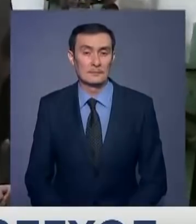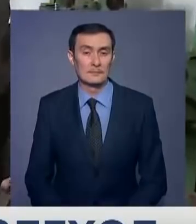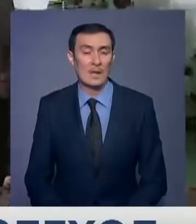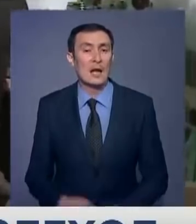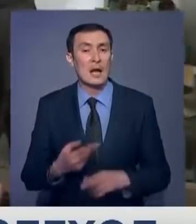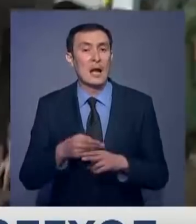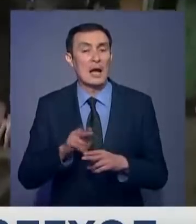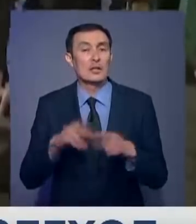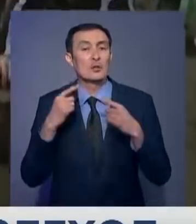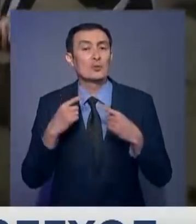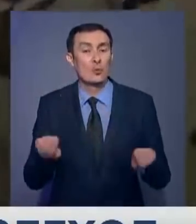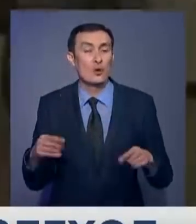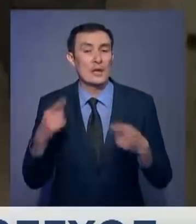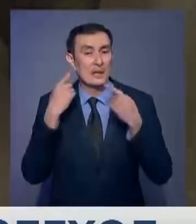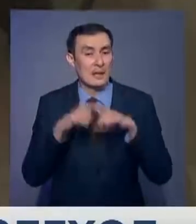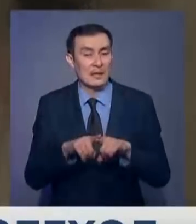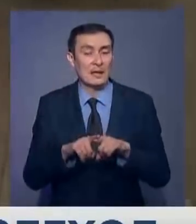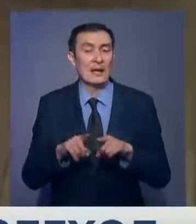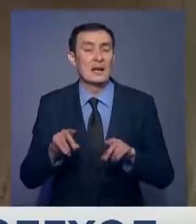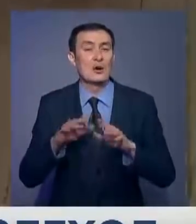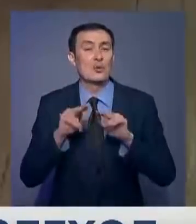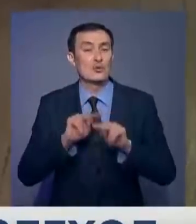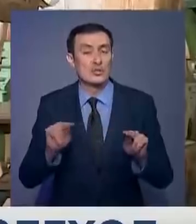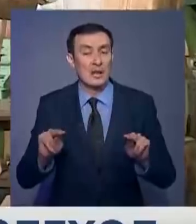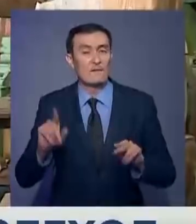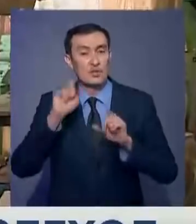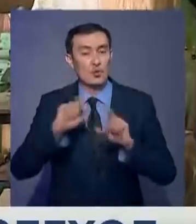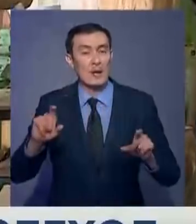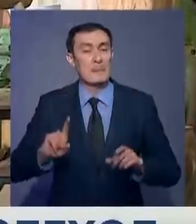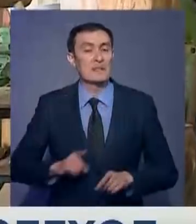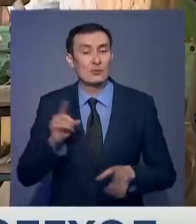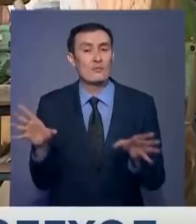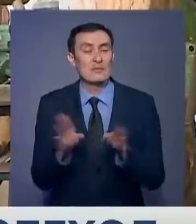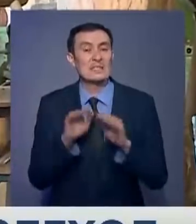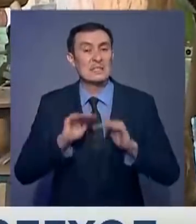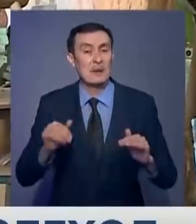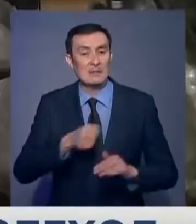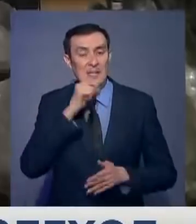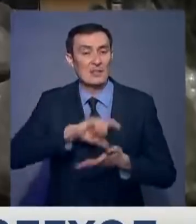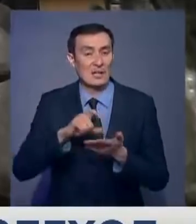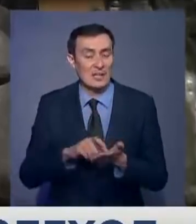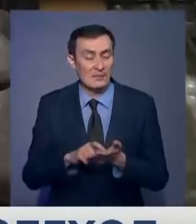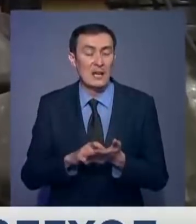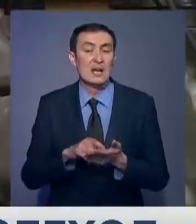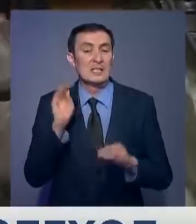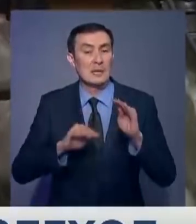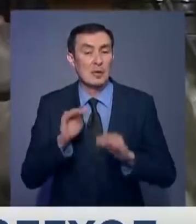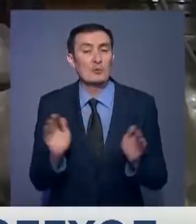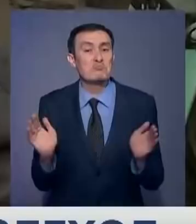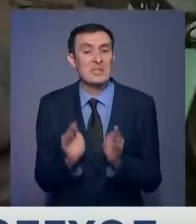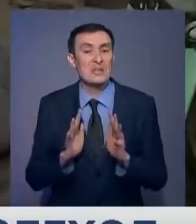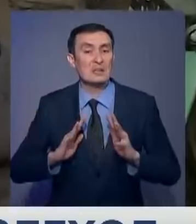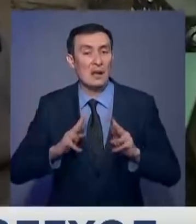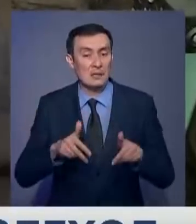А это уже другое ноу-хау сельского учителя. В школьной мастерской вместе со старшеклассниками Владимир Новицкий собирает